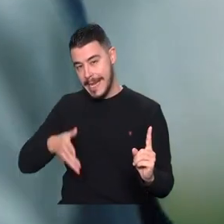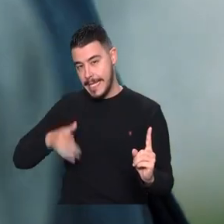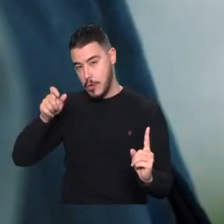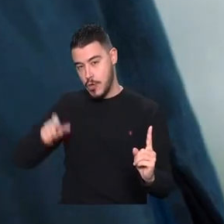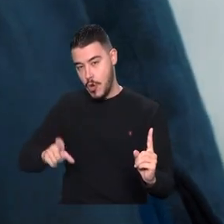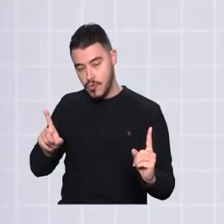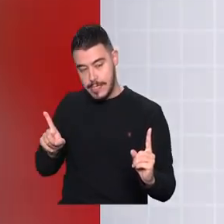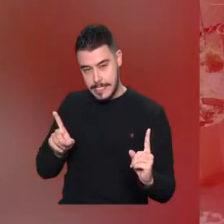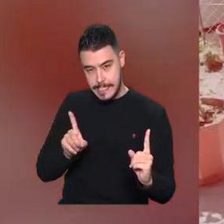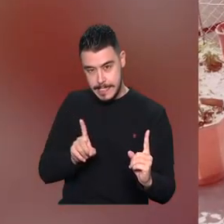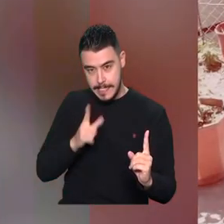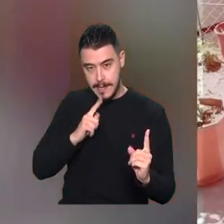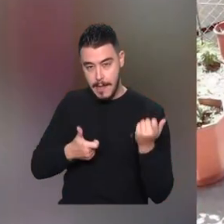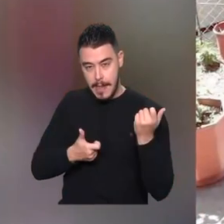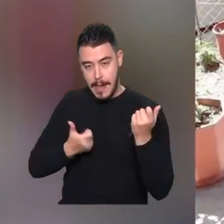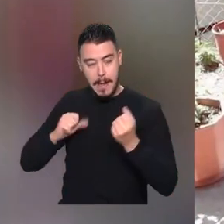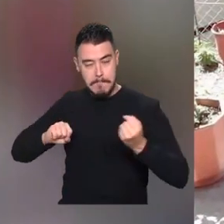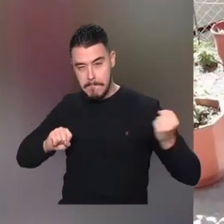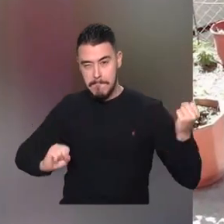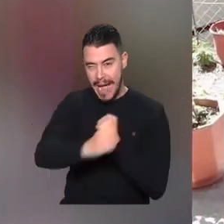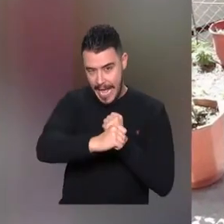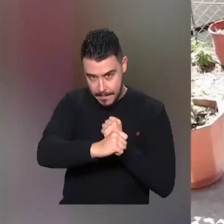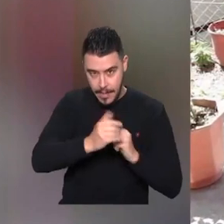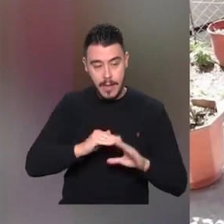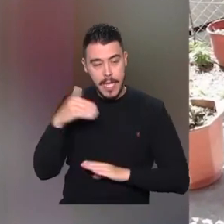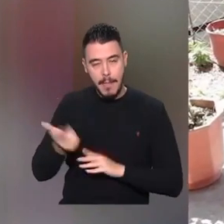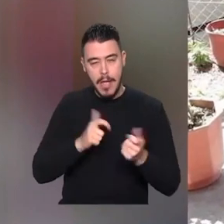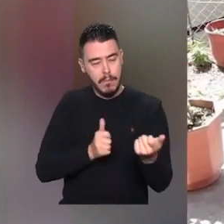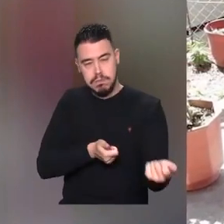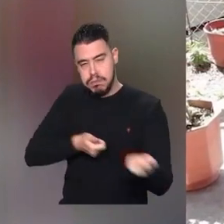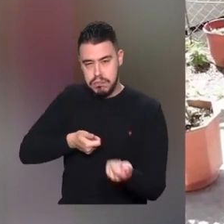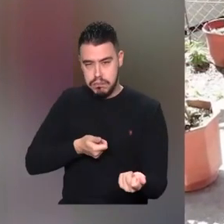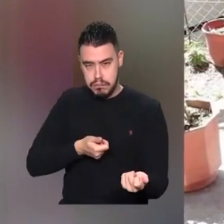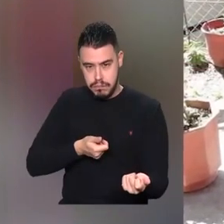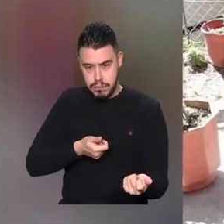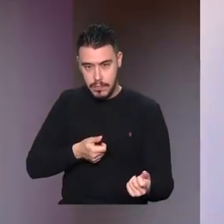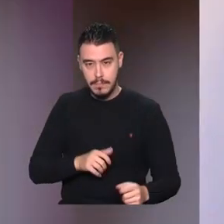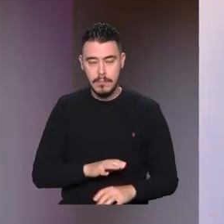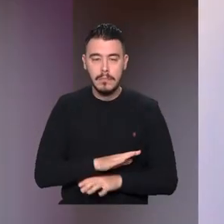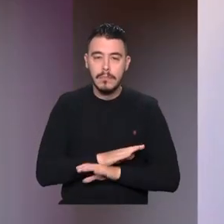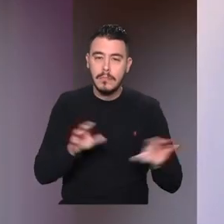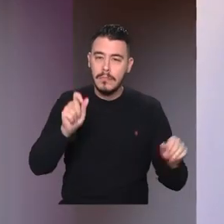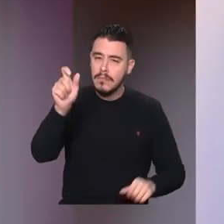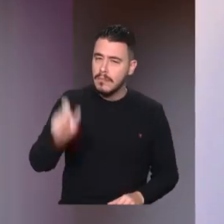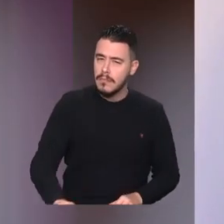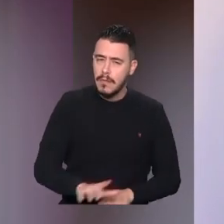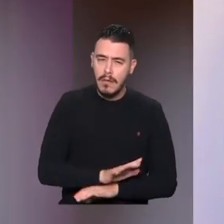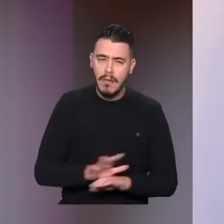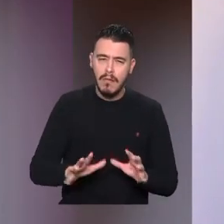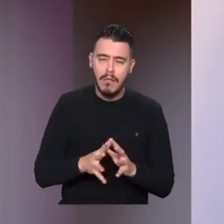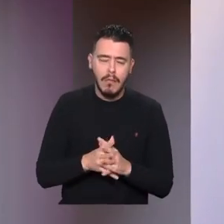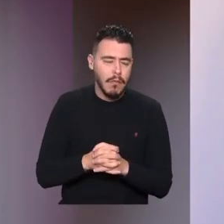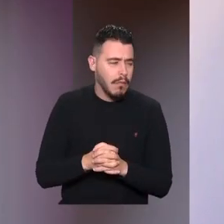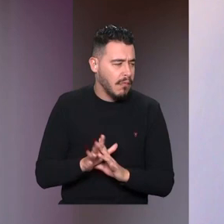εκείνον, τον πυροβόλησε. Ο άνθρωπος αυτός ήταν θησαυρός. Δεν πήραζε ούτε γάτα πολύ λόγο, ούτε μυρμήγκι που ήταν στο πάτωμα δεν το πάταγε. Και να φτάσει σε αυτό